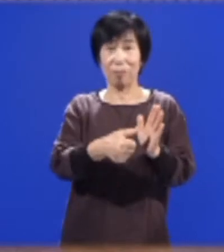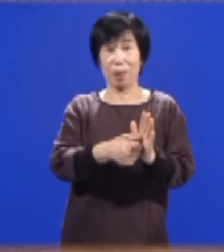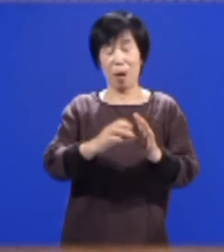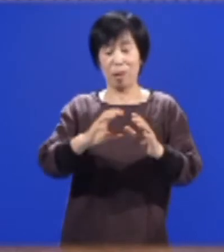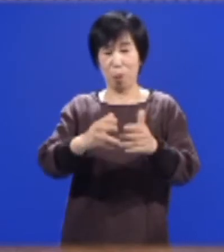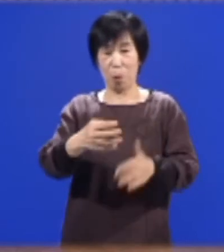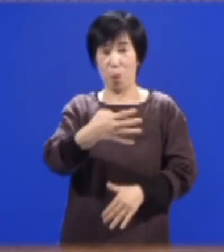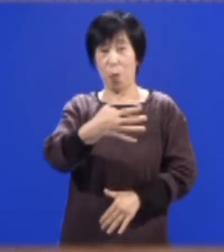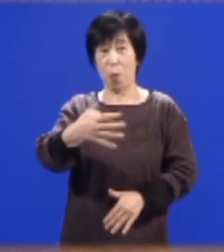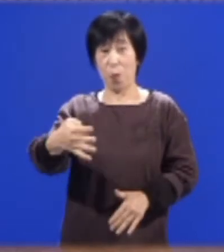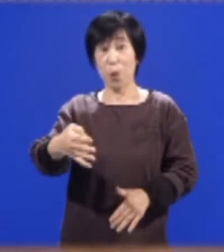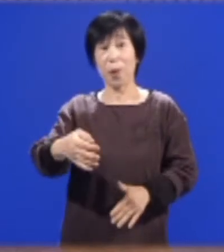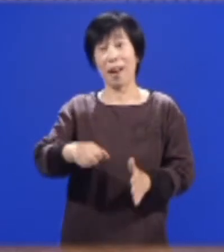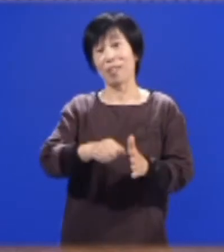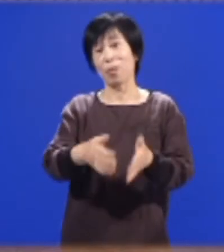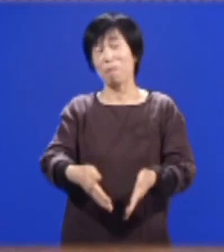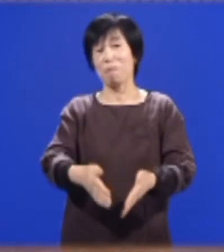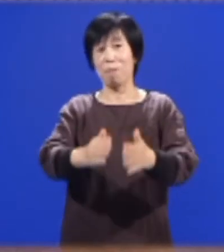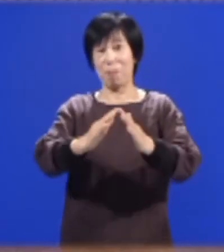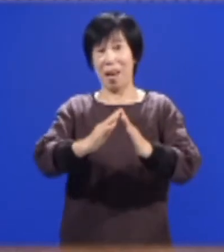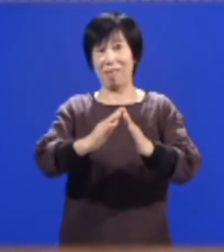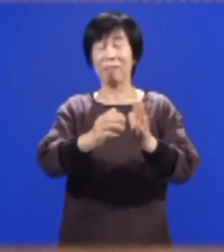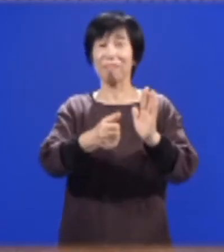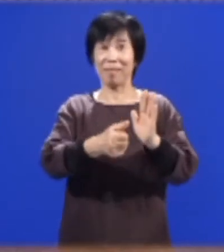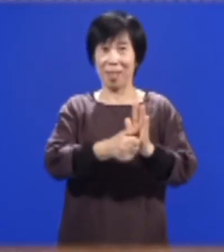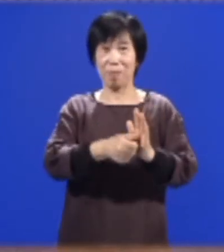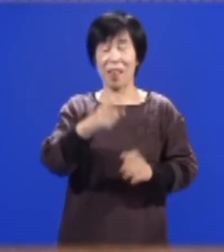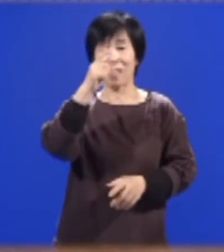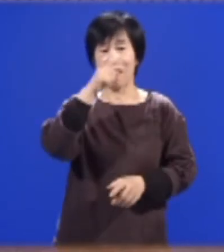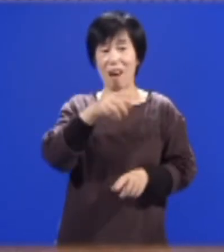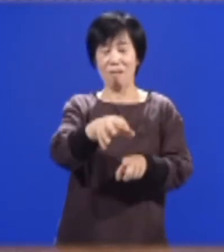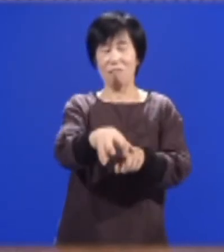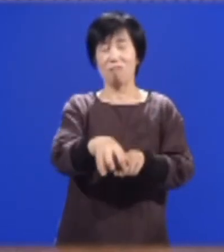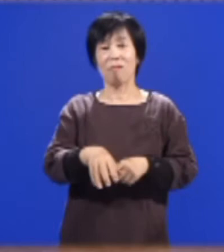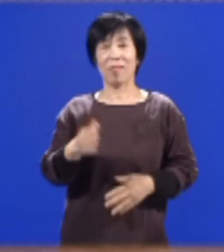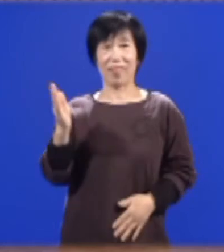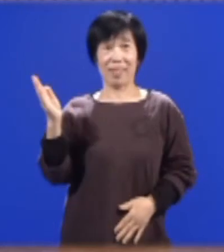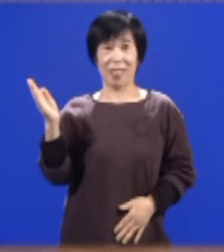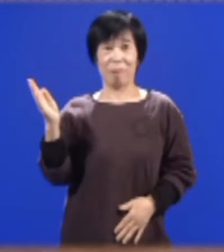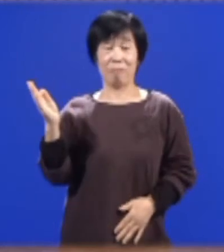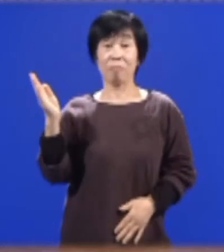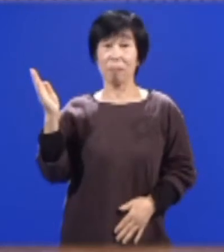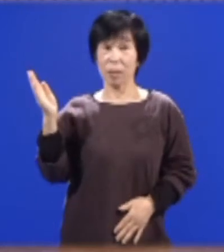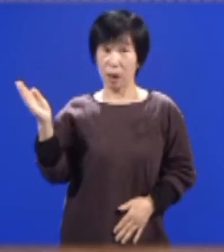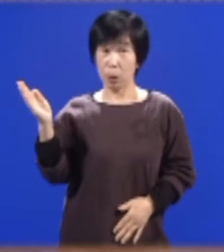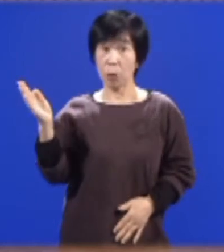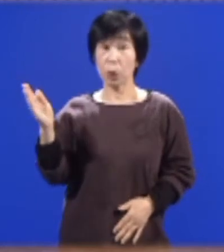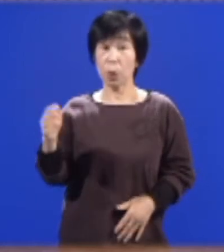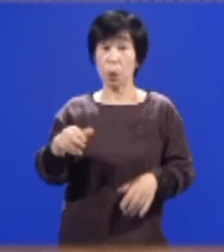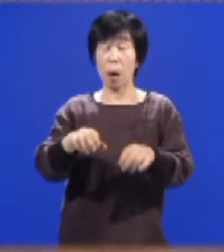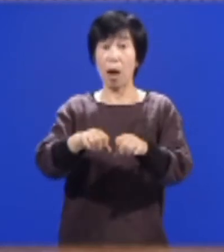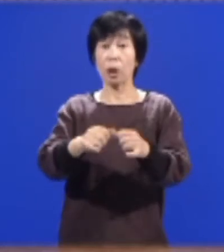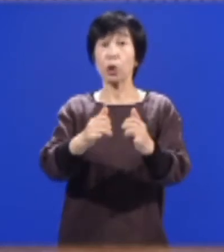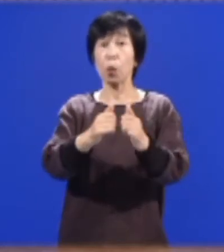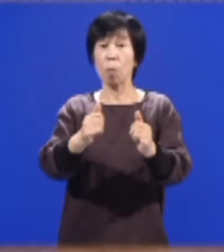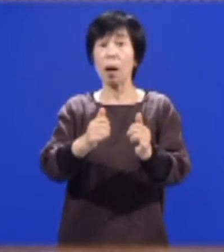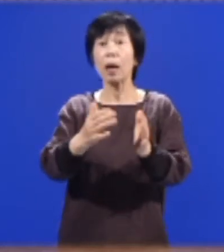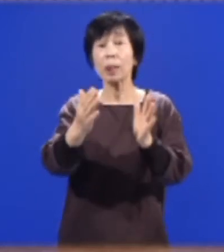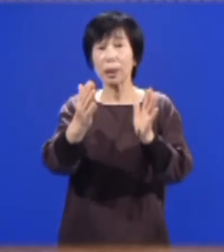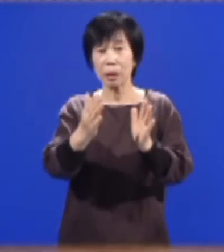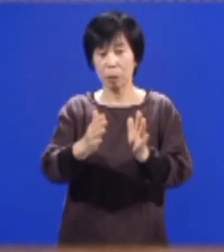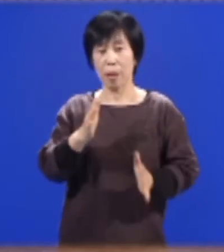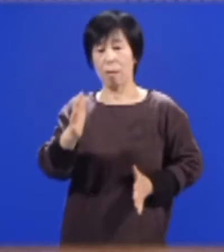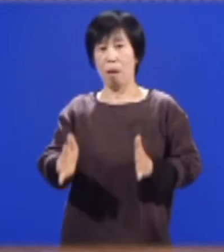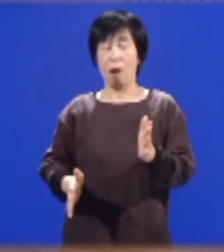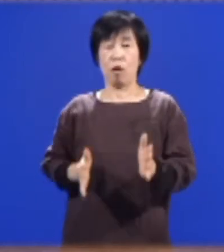させた古畑房子さんです。古畑さんは障害のある人のために開発